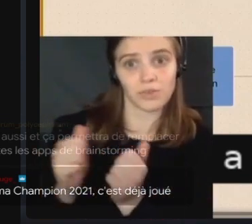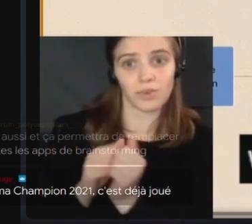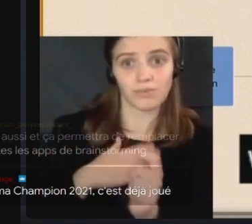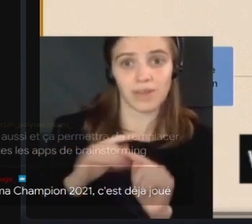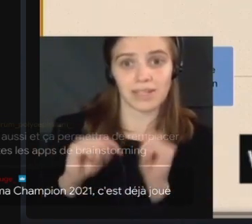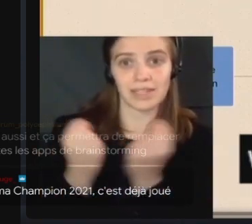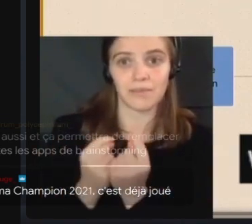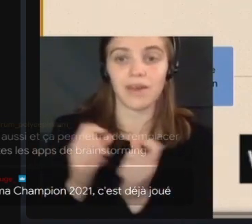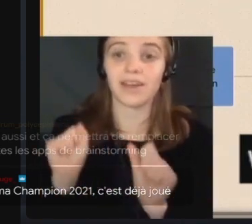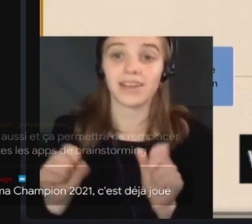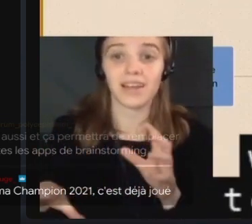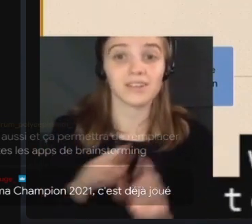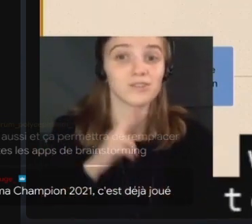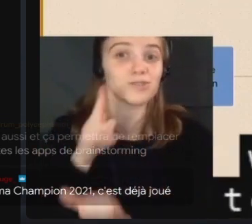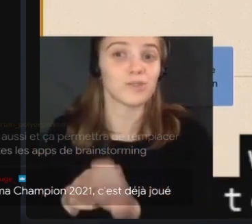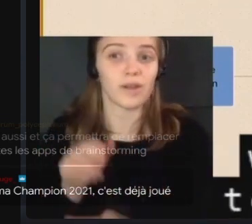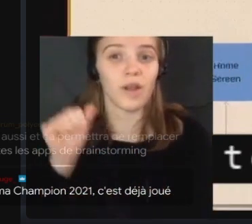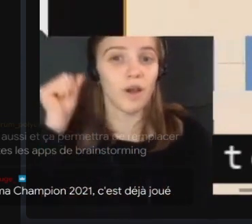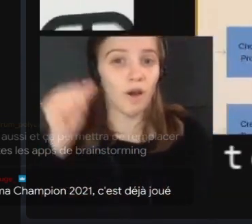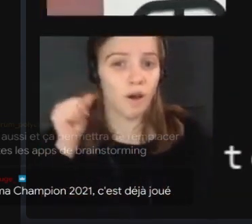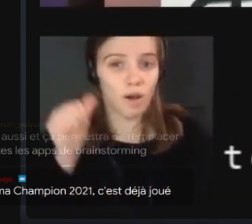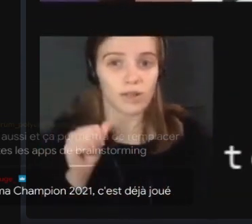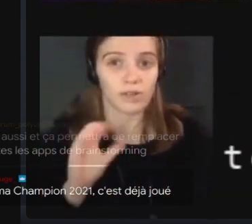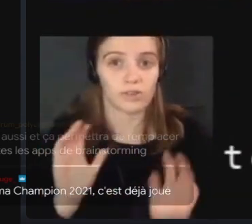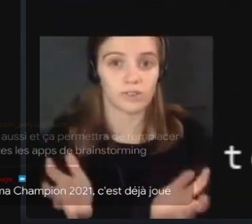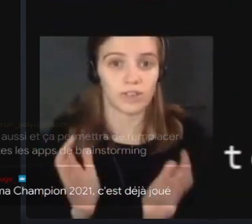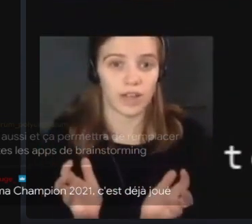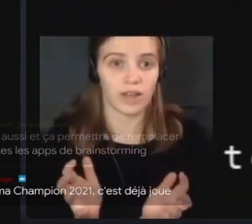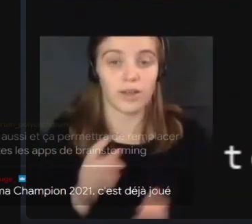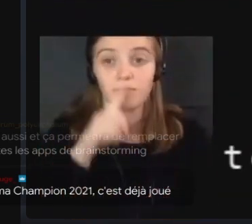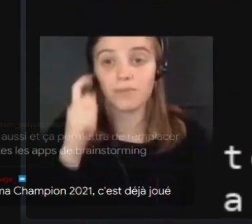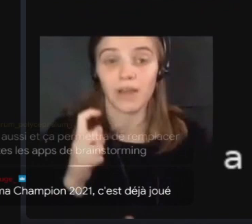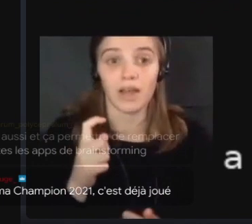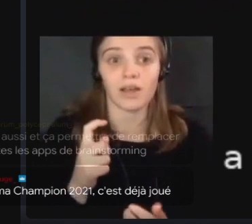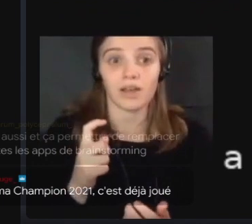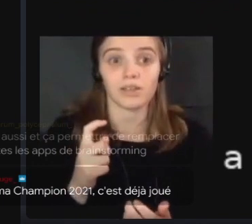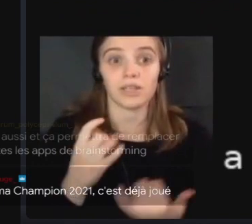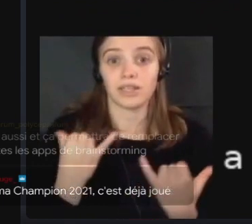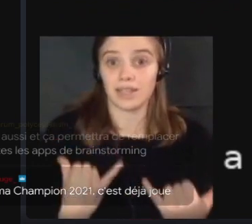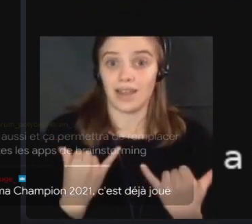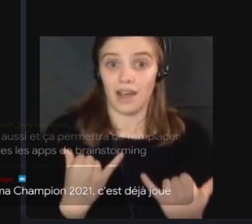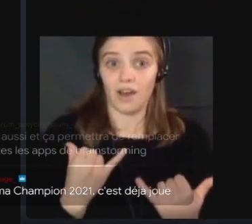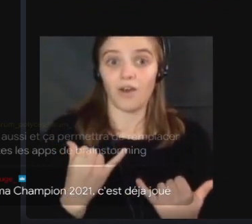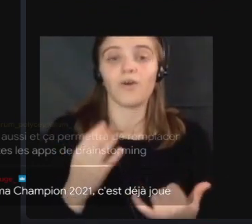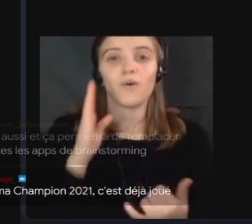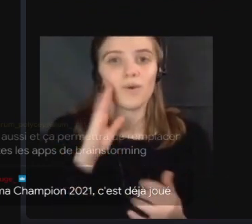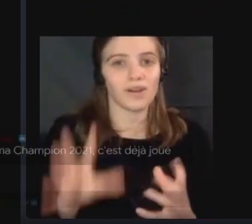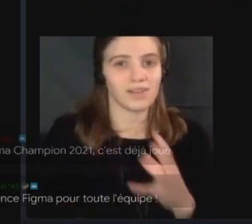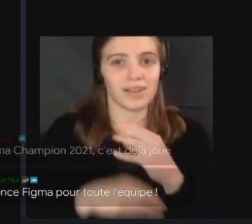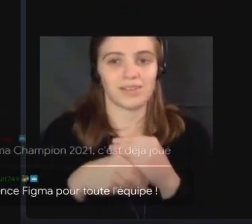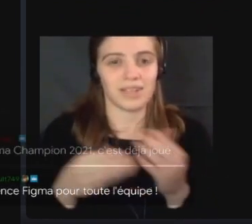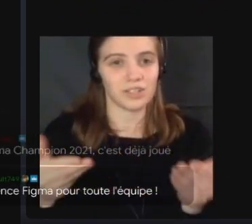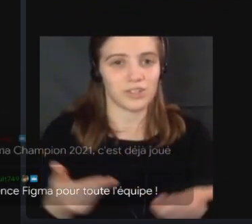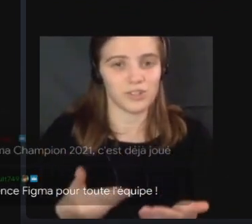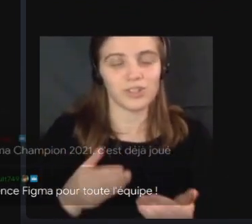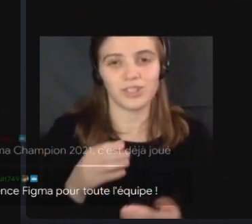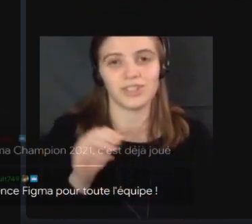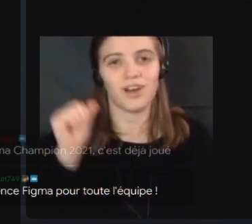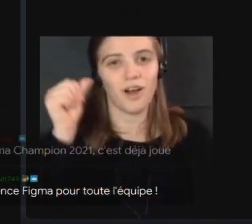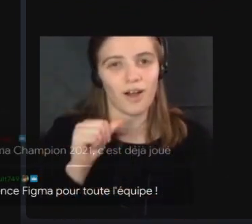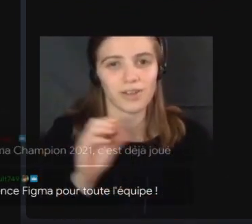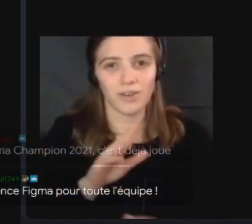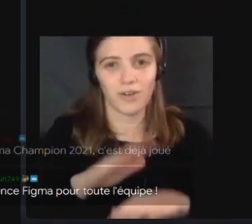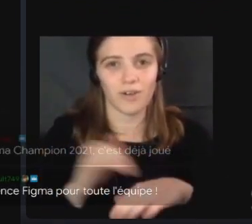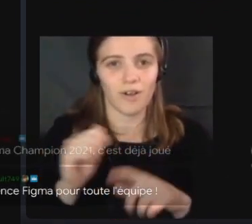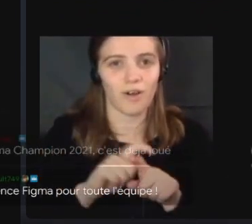audio chat because as part of Config today, we are also introducing audio calls in Figma. L'école dans Figma, putain, mais ça va être un truc de